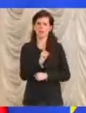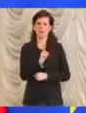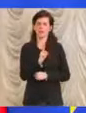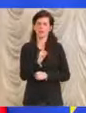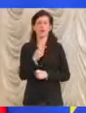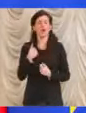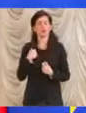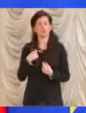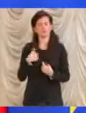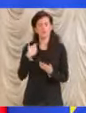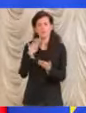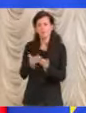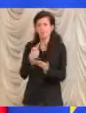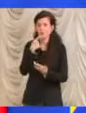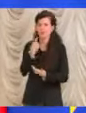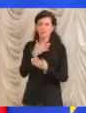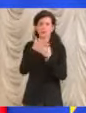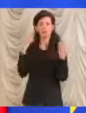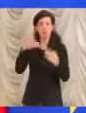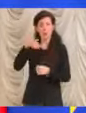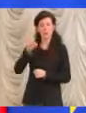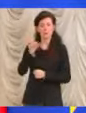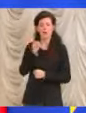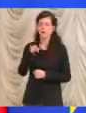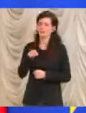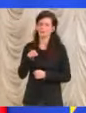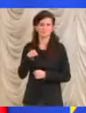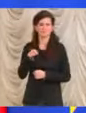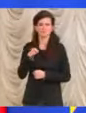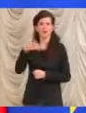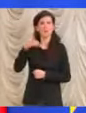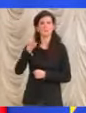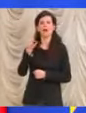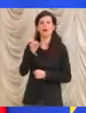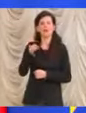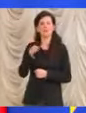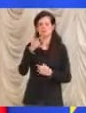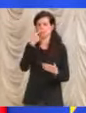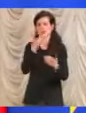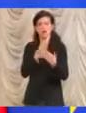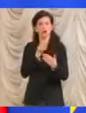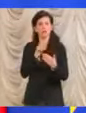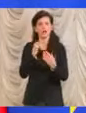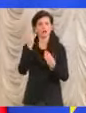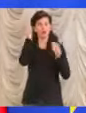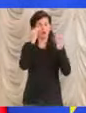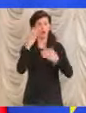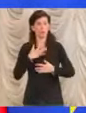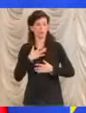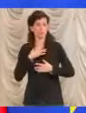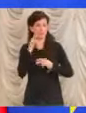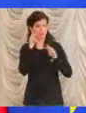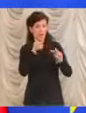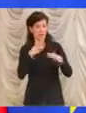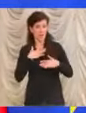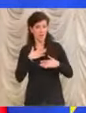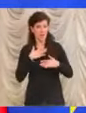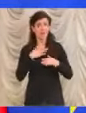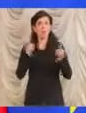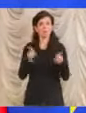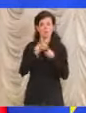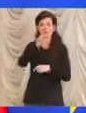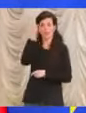queste regole perché non ha assolutamente nessuna considerazione ai miei occhi e agli occhi del mio paese